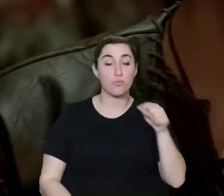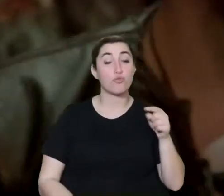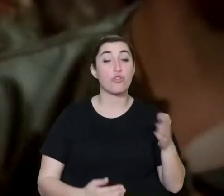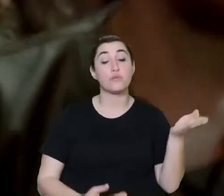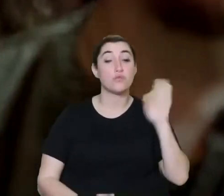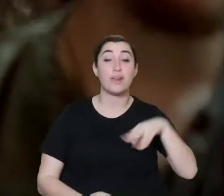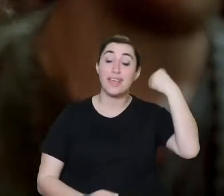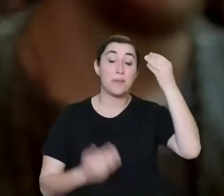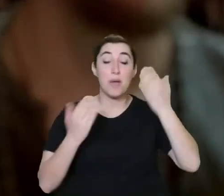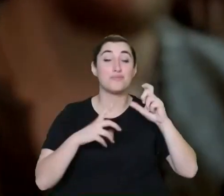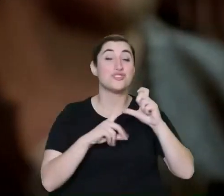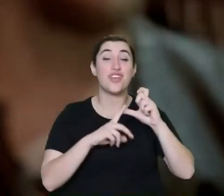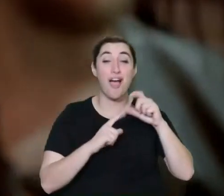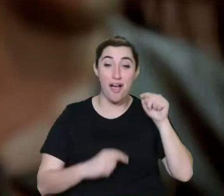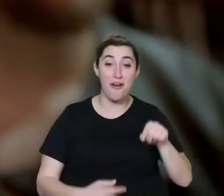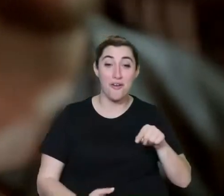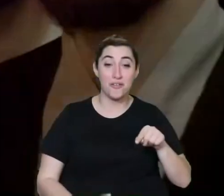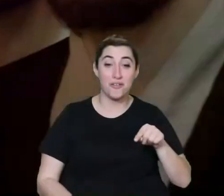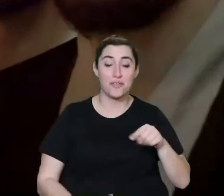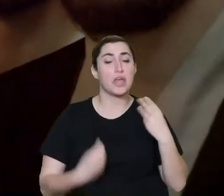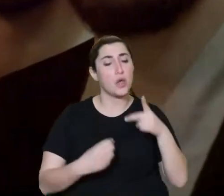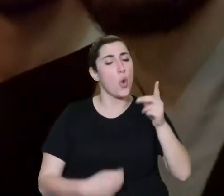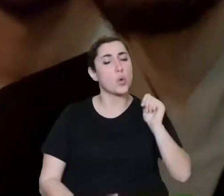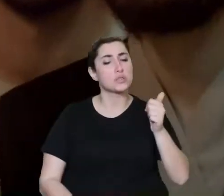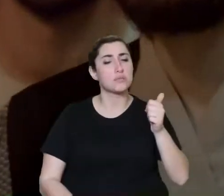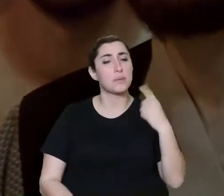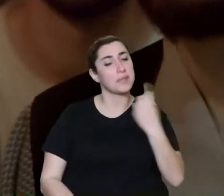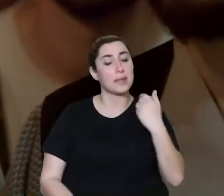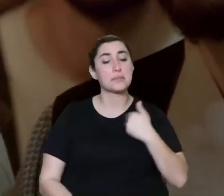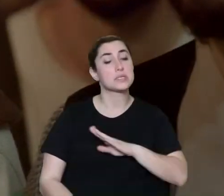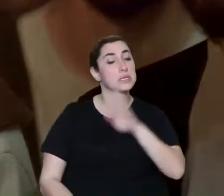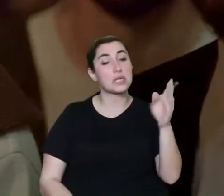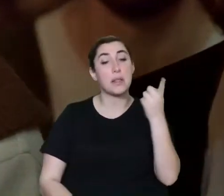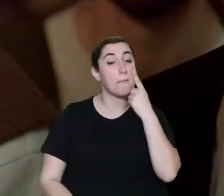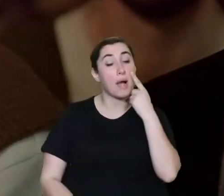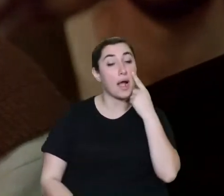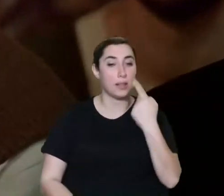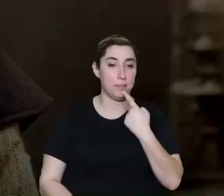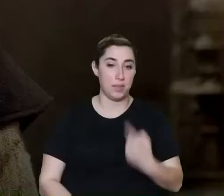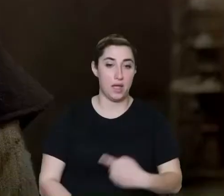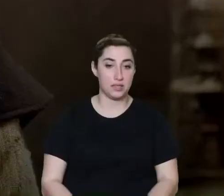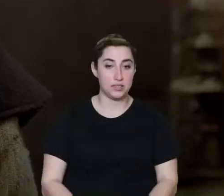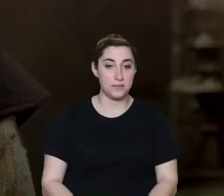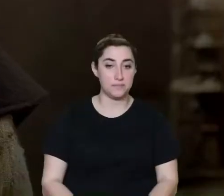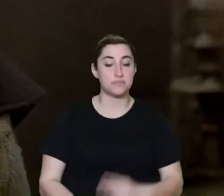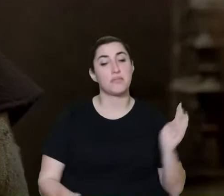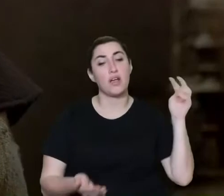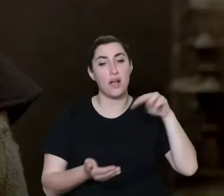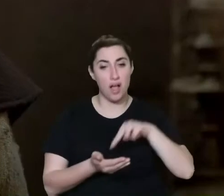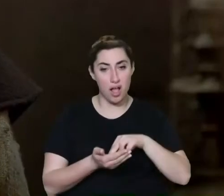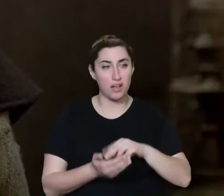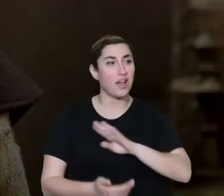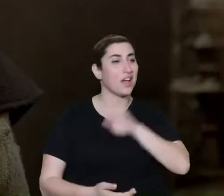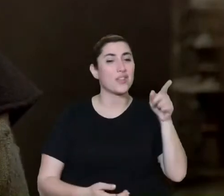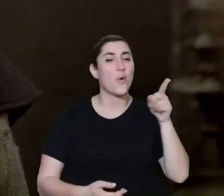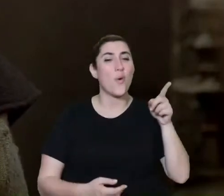üzerine İmam Şafii Hazret, iyi o vakit bir de biz varalım huzuruna der. Kalkar,